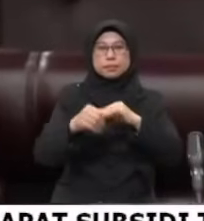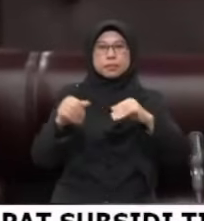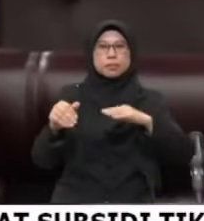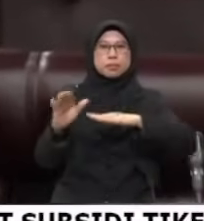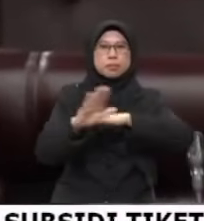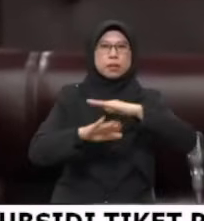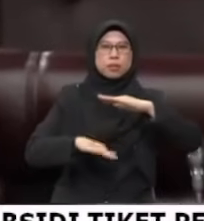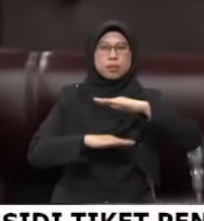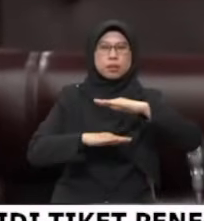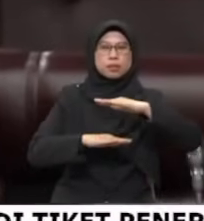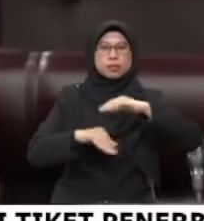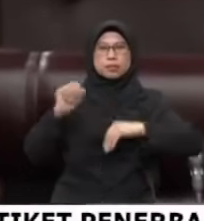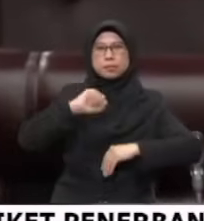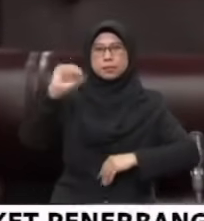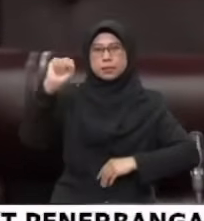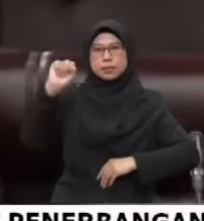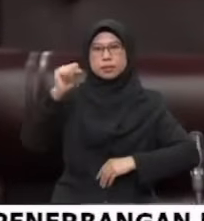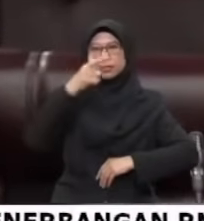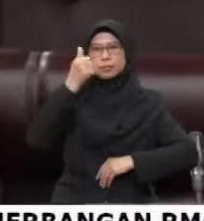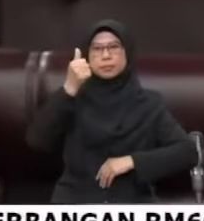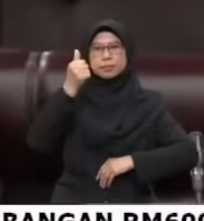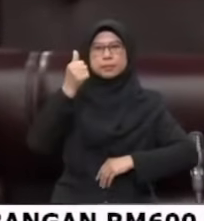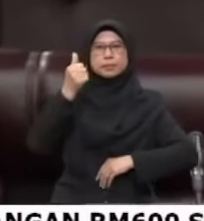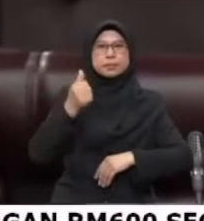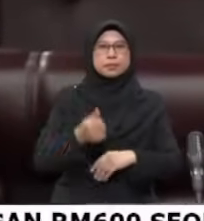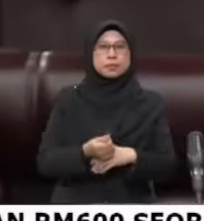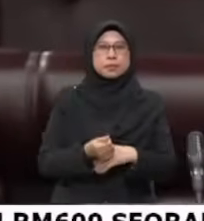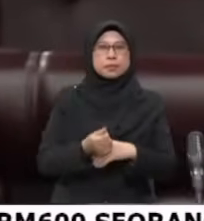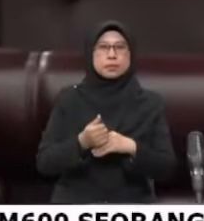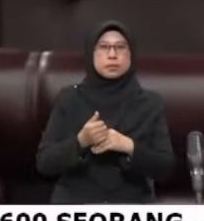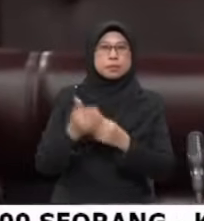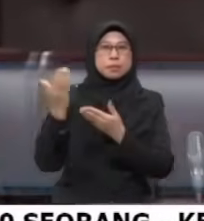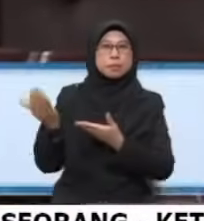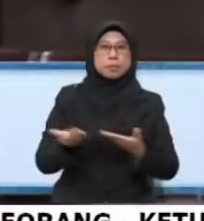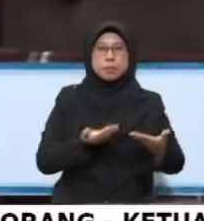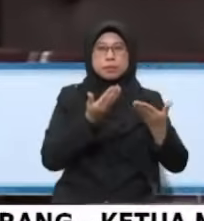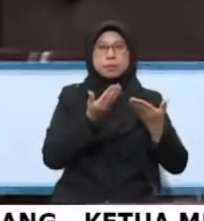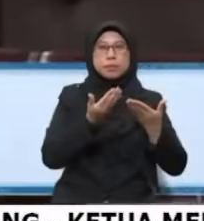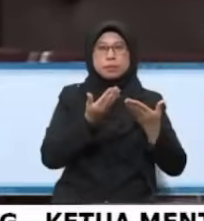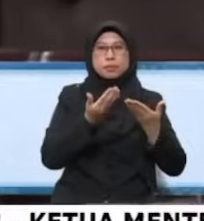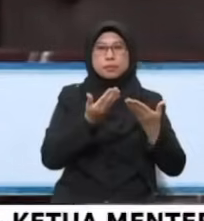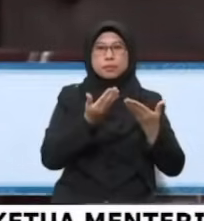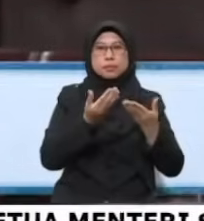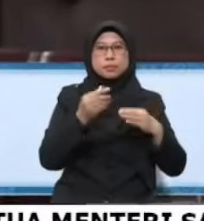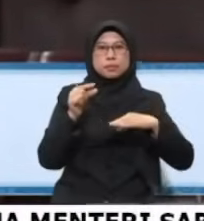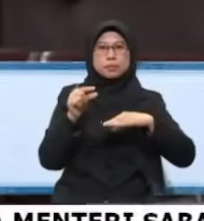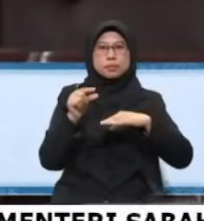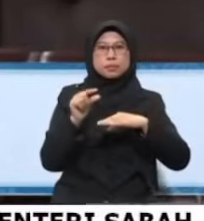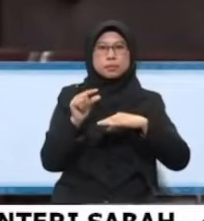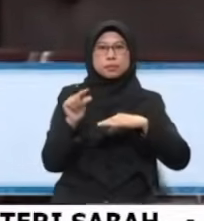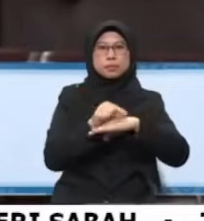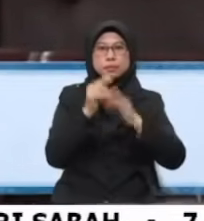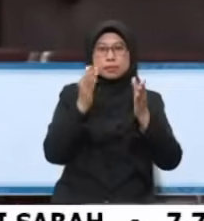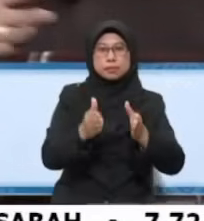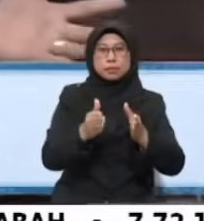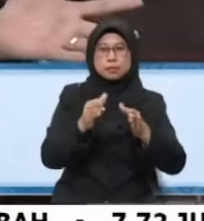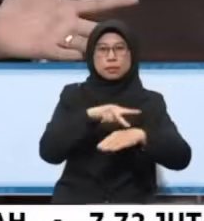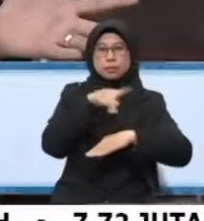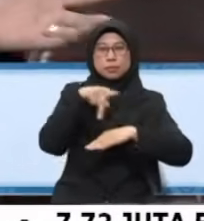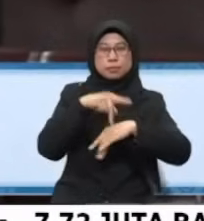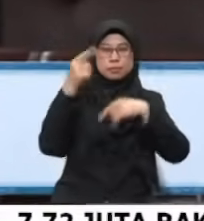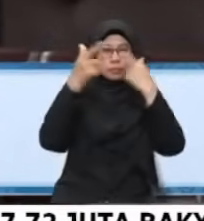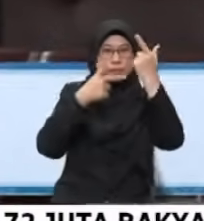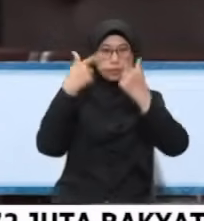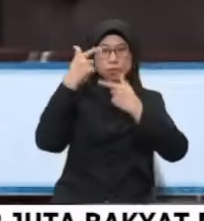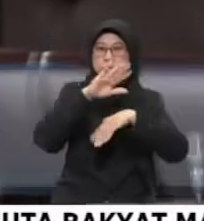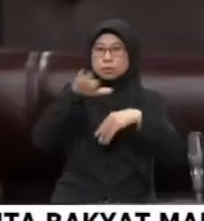Sabah juga yang bawa passenger pergi Apa nama ke Apa nama ni ke pulau-pulau pelancongan